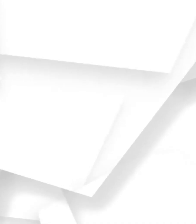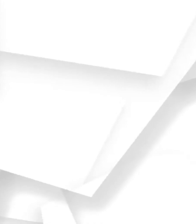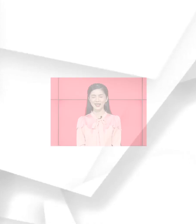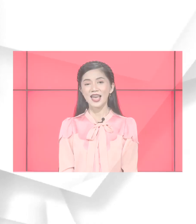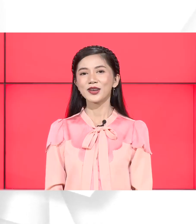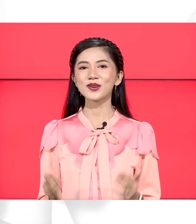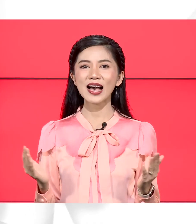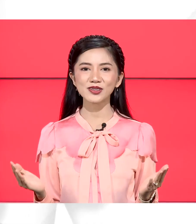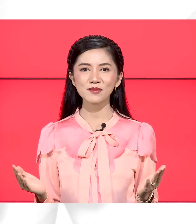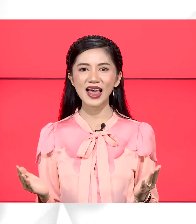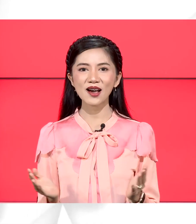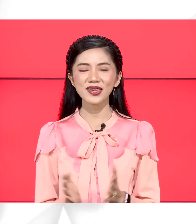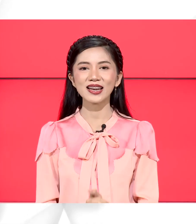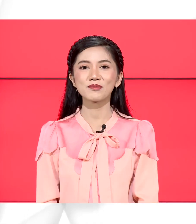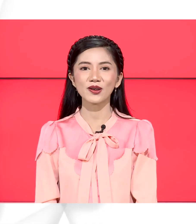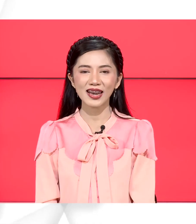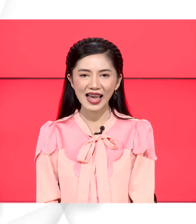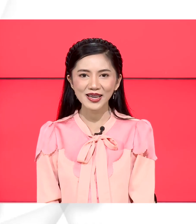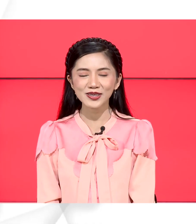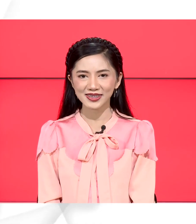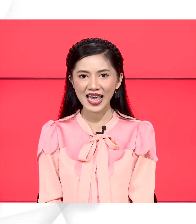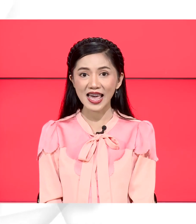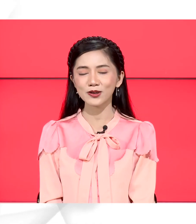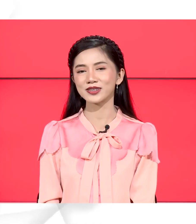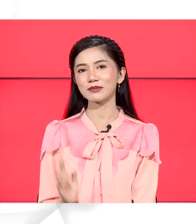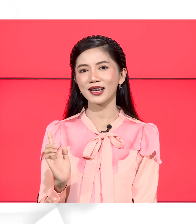ครับ ดูข่าวจบแล้วอย่าลืมกดไลค์ก